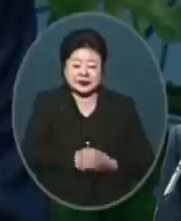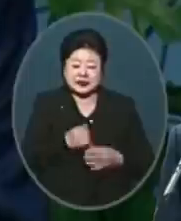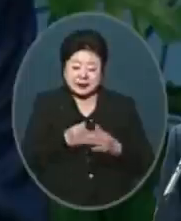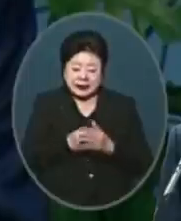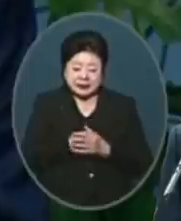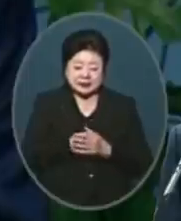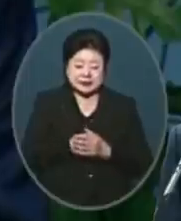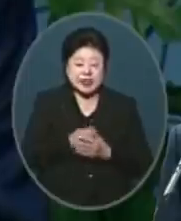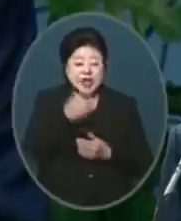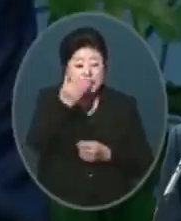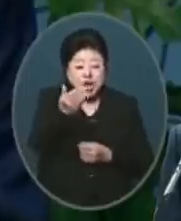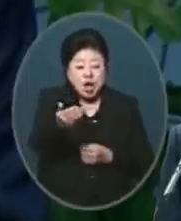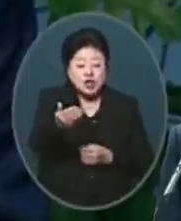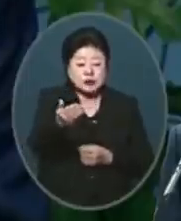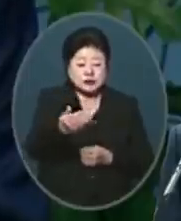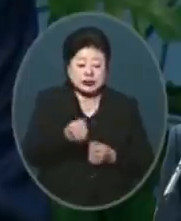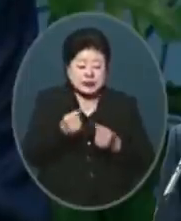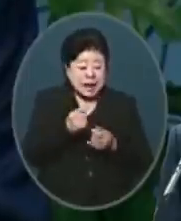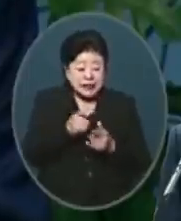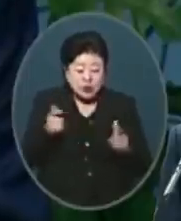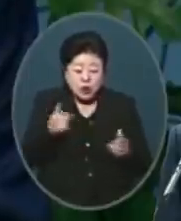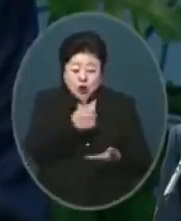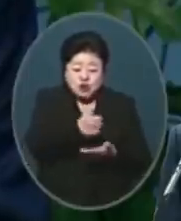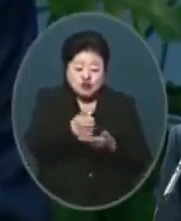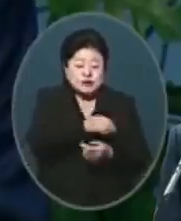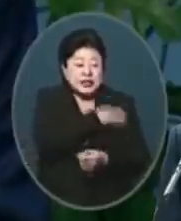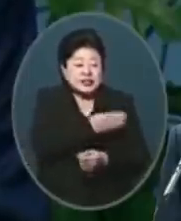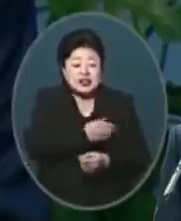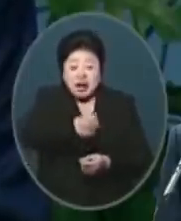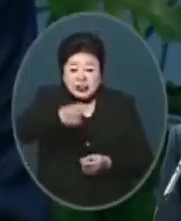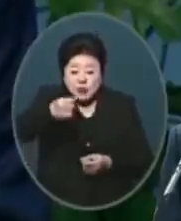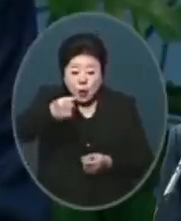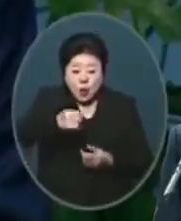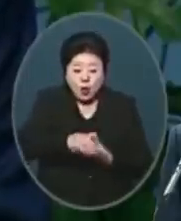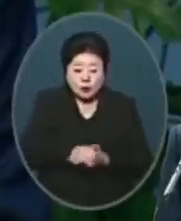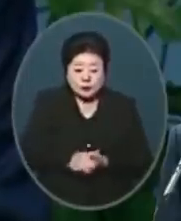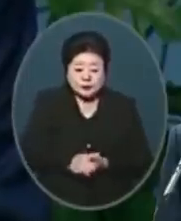그래서 여러분의 힘이 아닌 주님의 능력으로